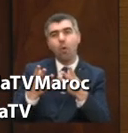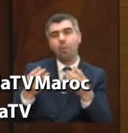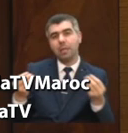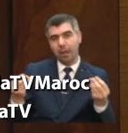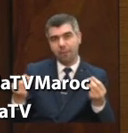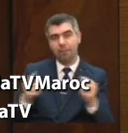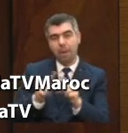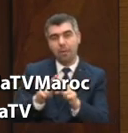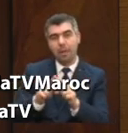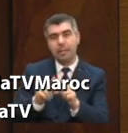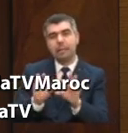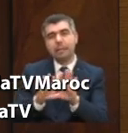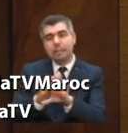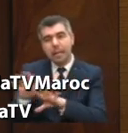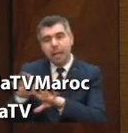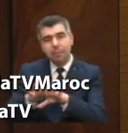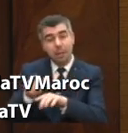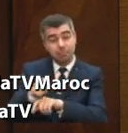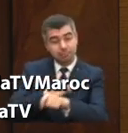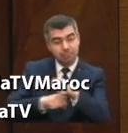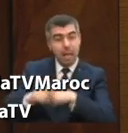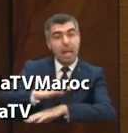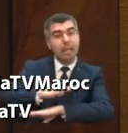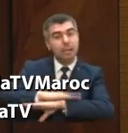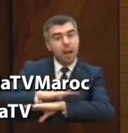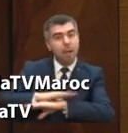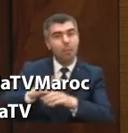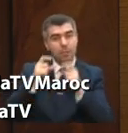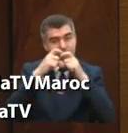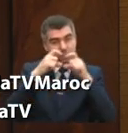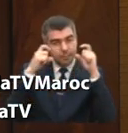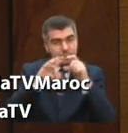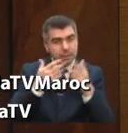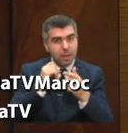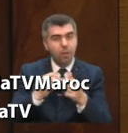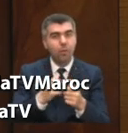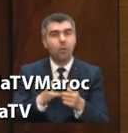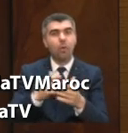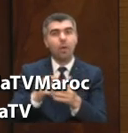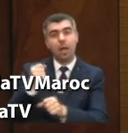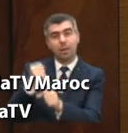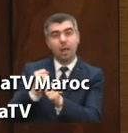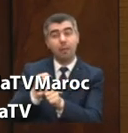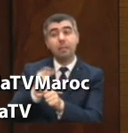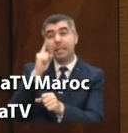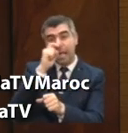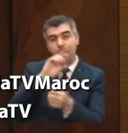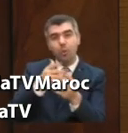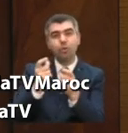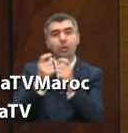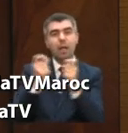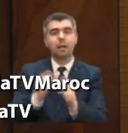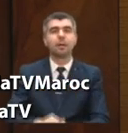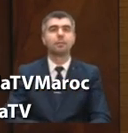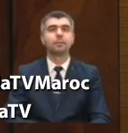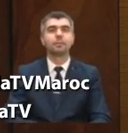تخص التدابير الاحترازية الواجب احترامها سواء بشكل عام أو تلك الخاصة ببعض المهن والوظائف داخل المقاولات.